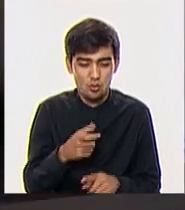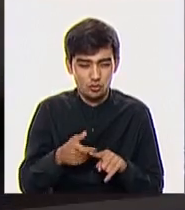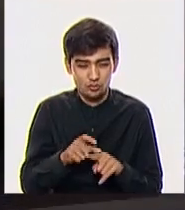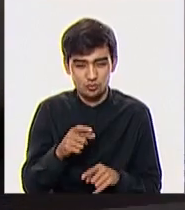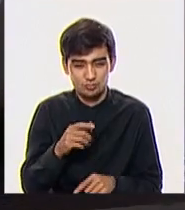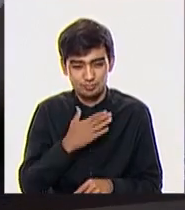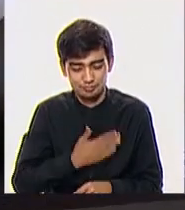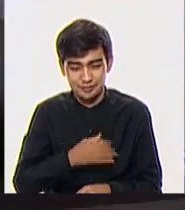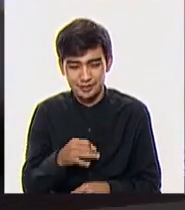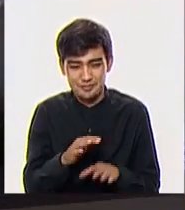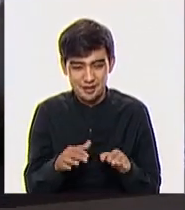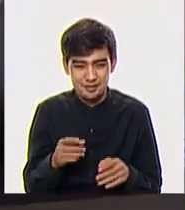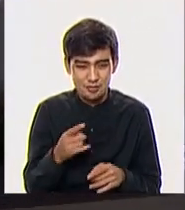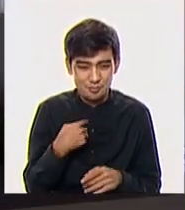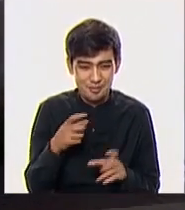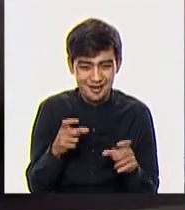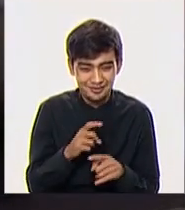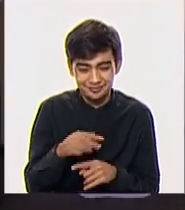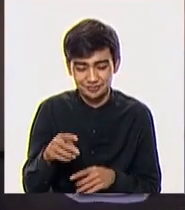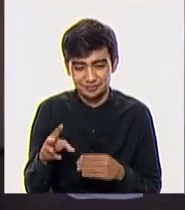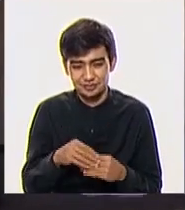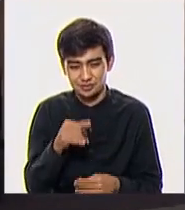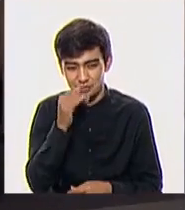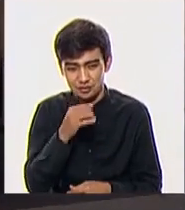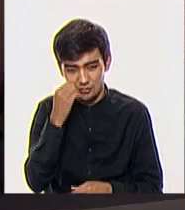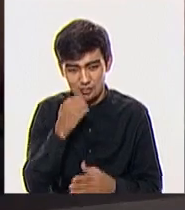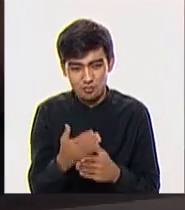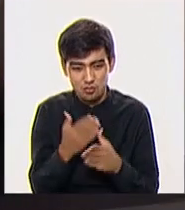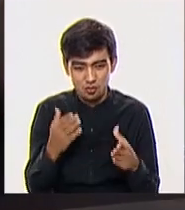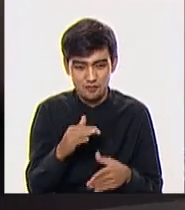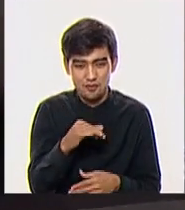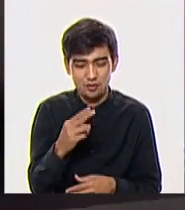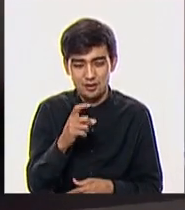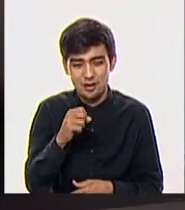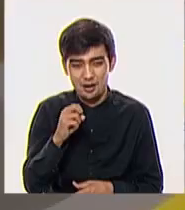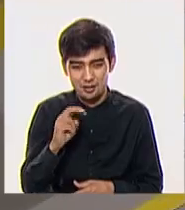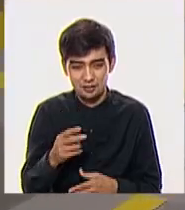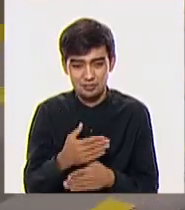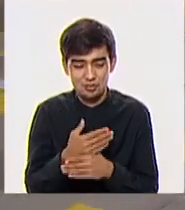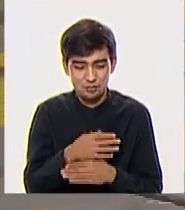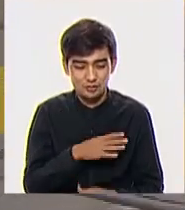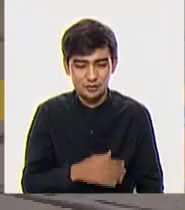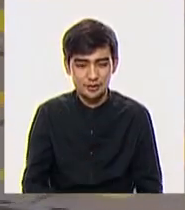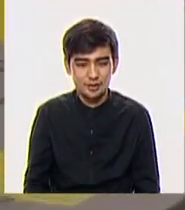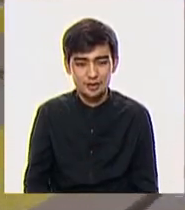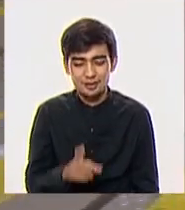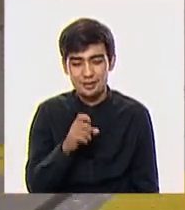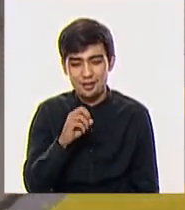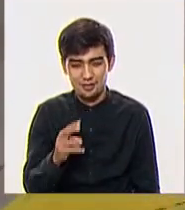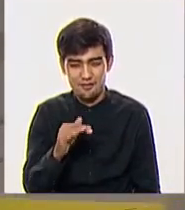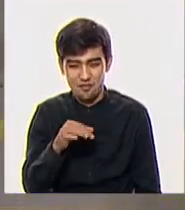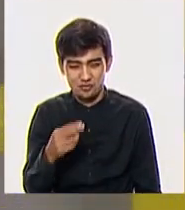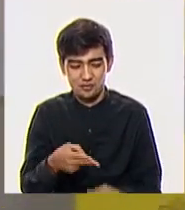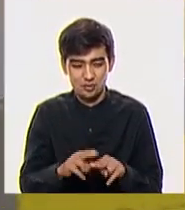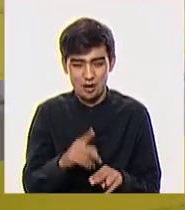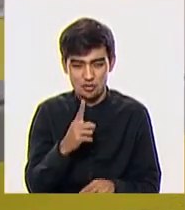С маленькими детьми нет времени даже в магазин сходить. Спасибо большое фонду «Халык» за поддержку. Благотворительный фонд «Халык» подготовил